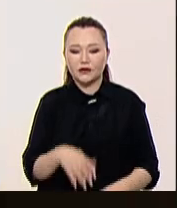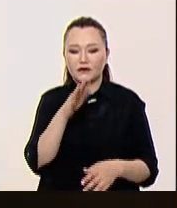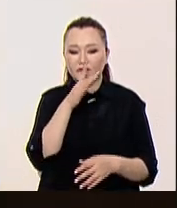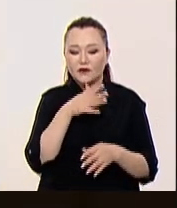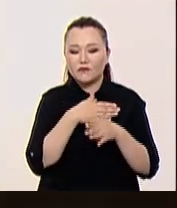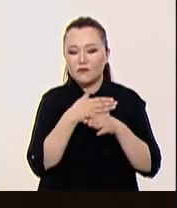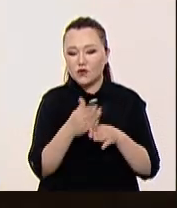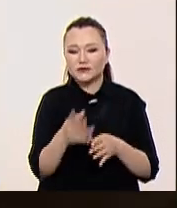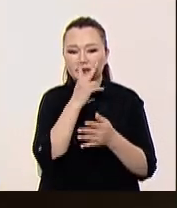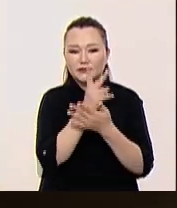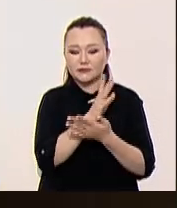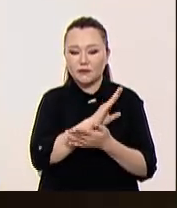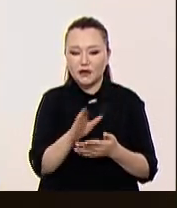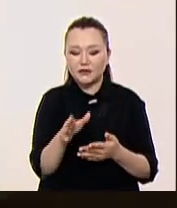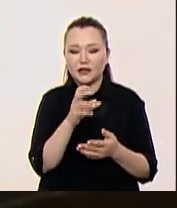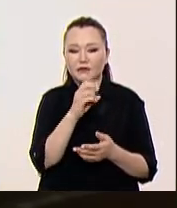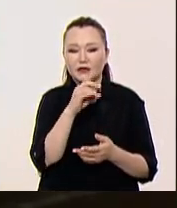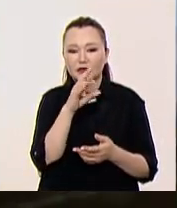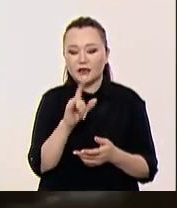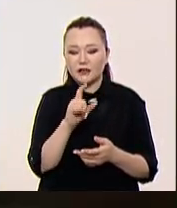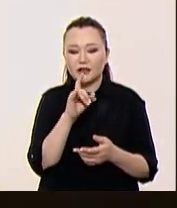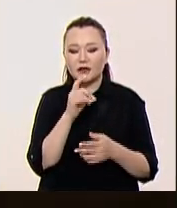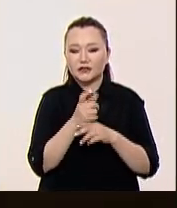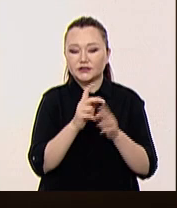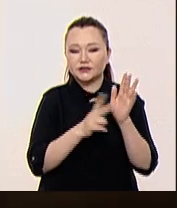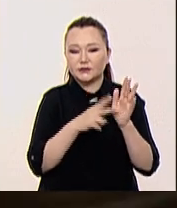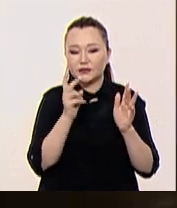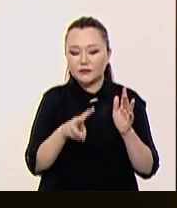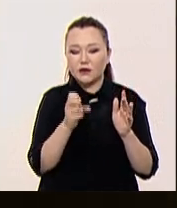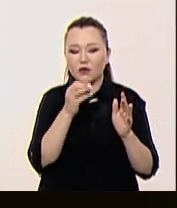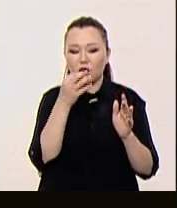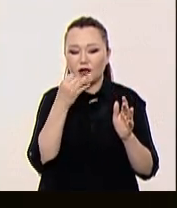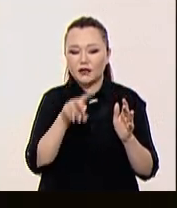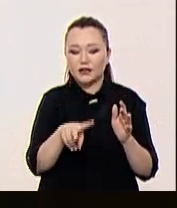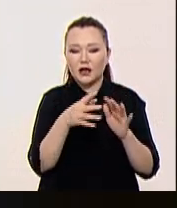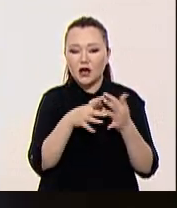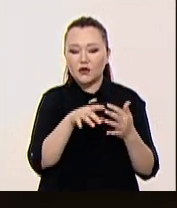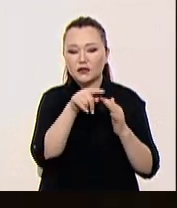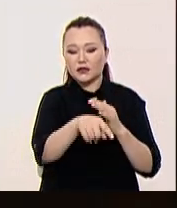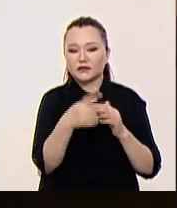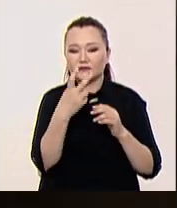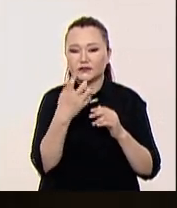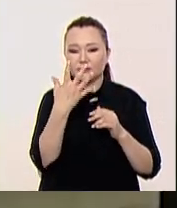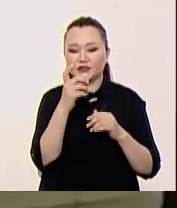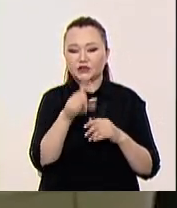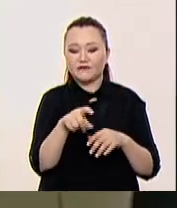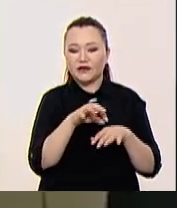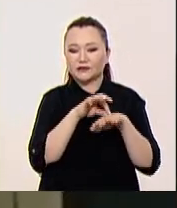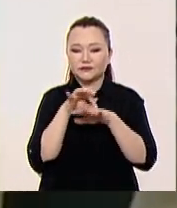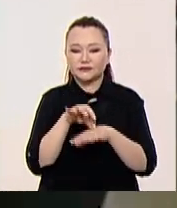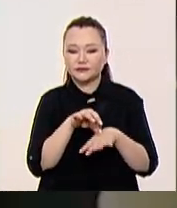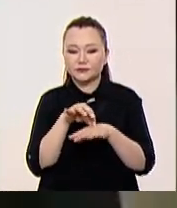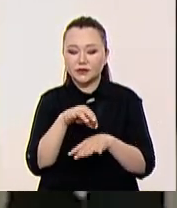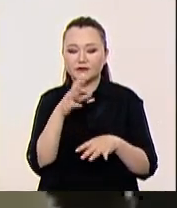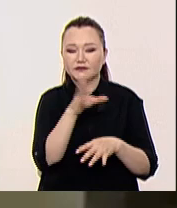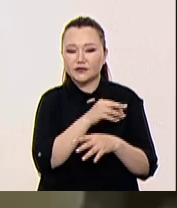Уақыттың кеш болғанына қарамастан Екпетал ауылынан 7 шақырым жердегі Ойыл ауылындағы эвакуациялау пунктіне 205 адам жеткізілген. Оның